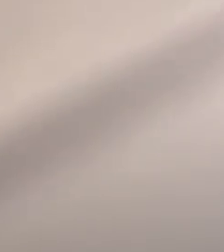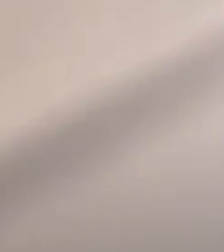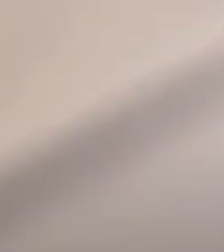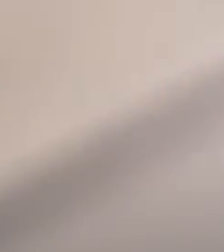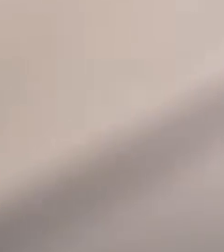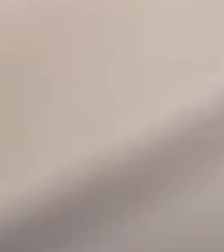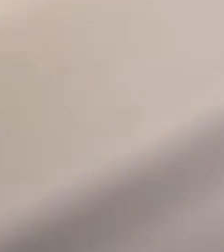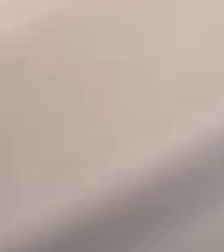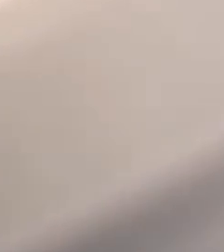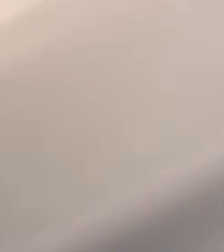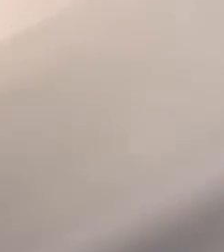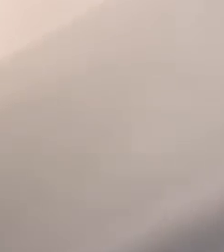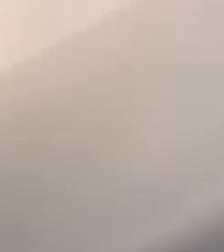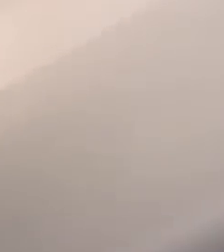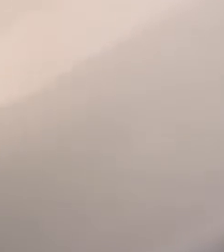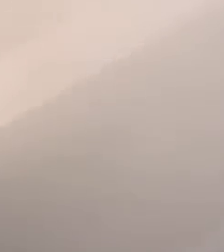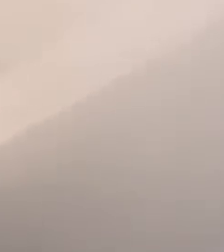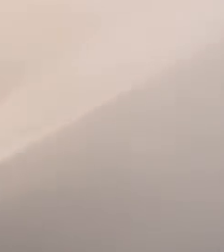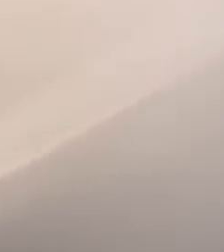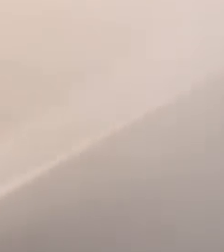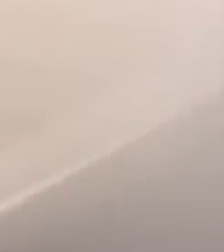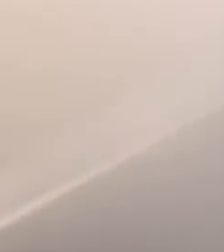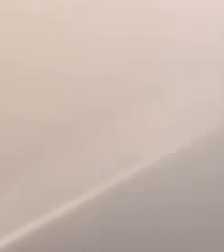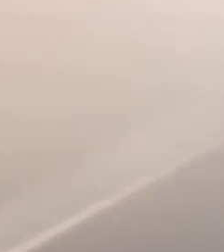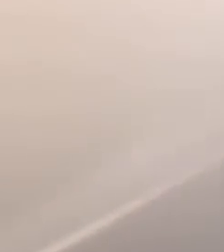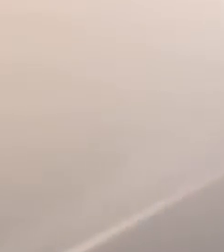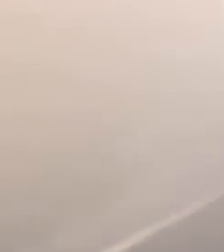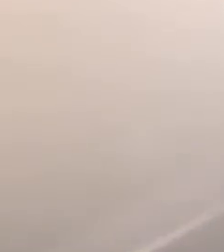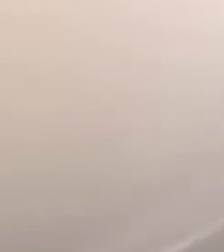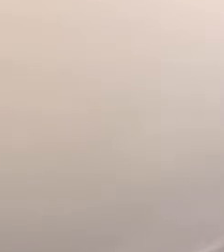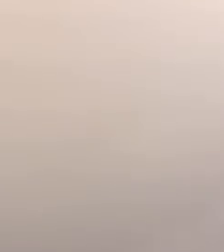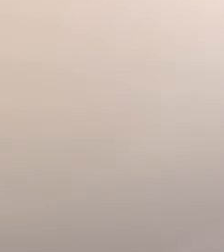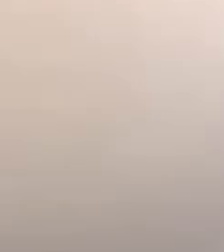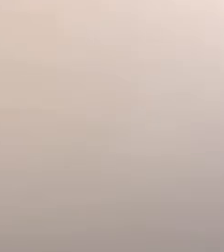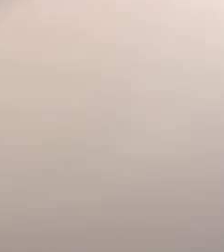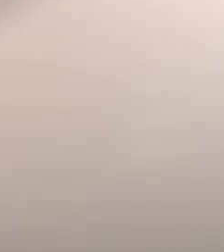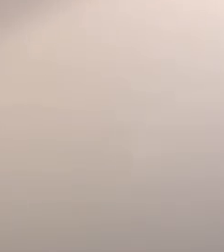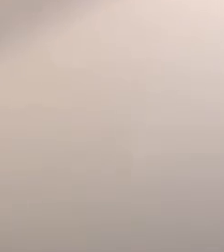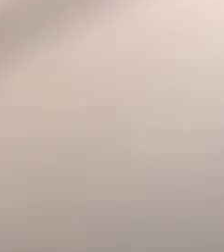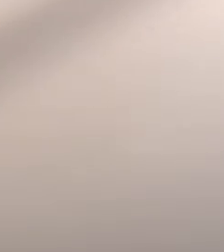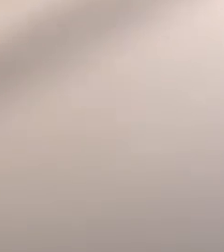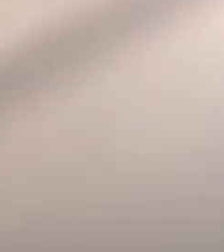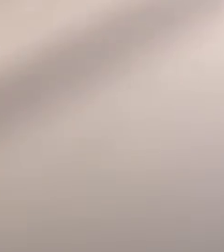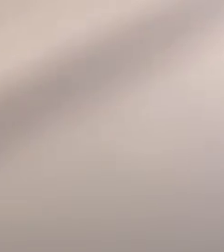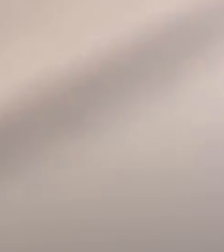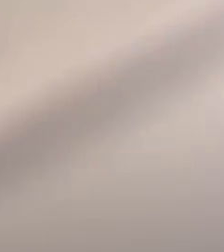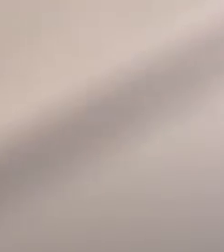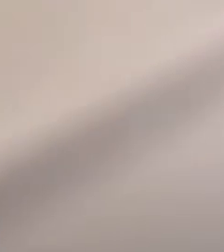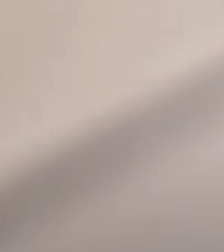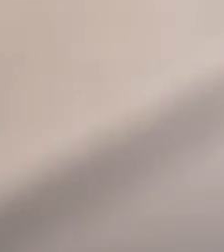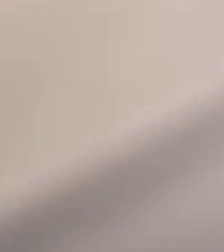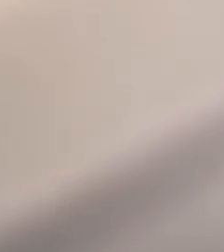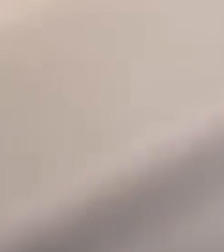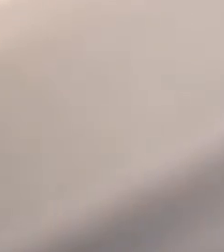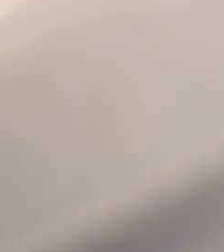sa aming YouTube channel. Para sa mga kapuso abroad, pwede nyo rin kaming makasama sa GMA Pinoy